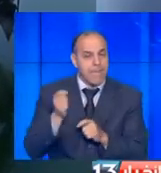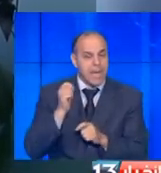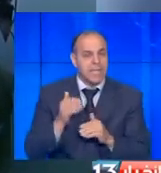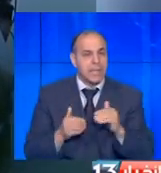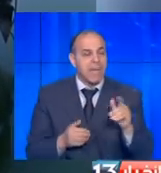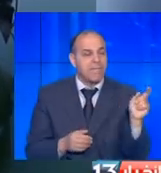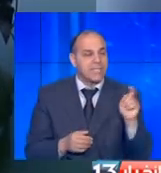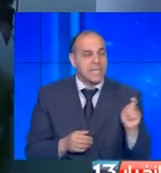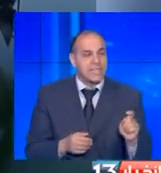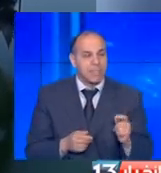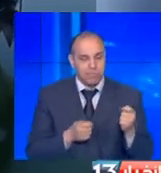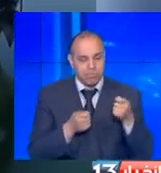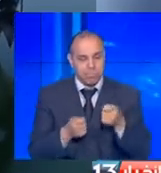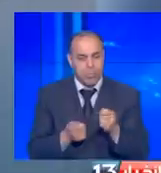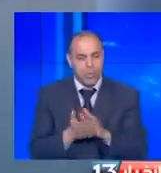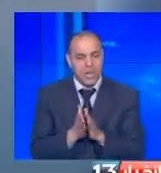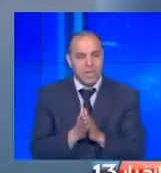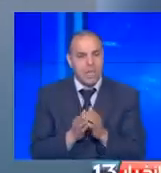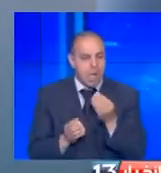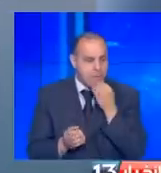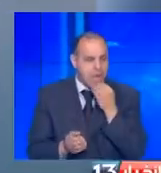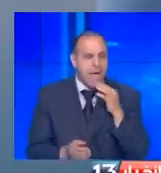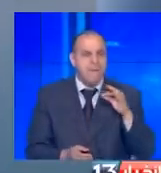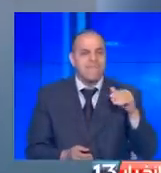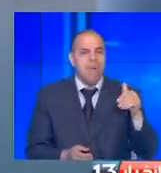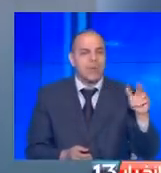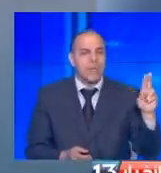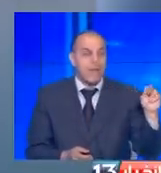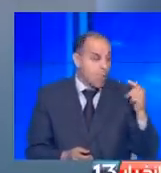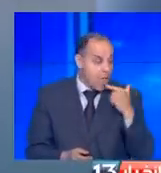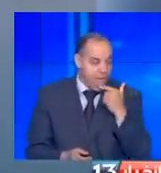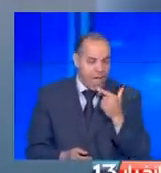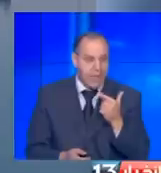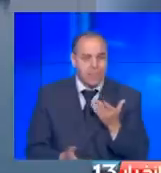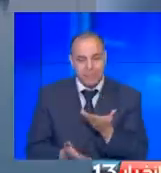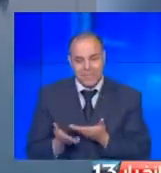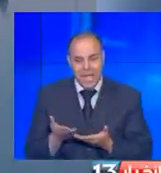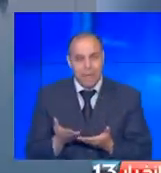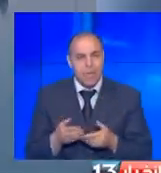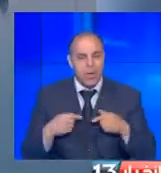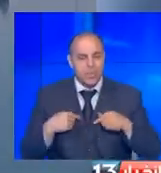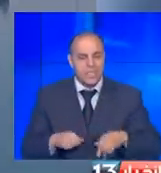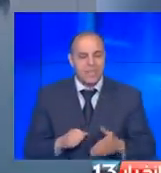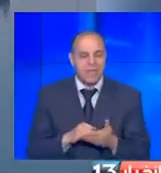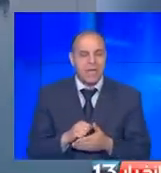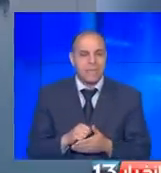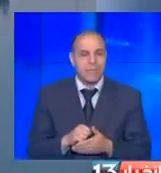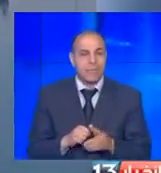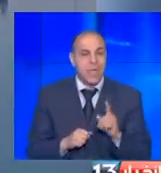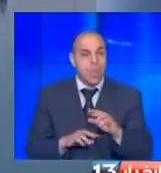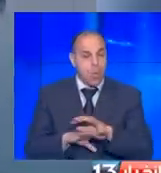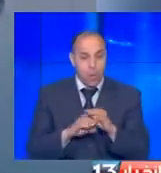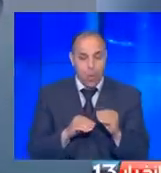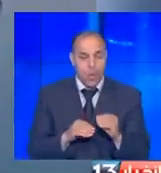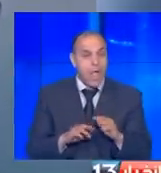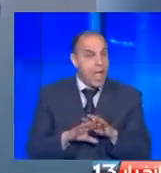التنمويه بجرجيس بتمويل من منظمه الاغذيه والزراعه للامم المتحده وبالتعاون مع وزارة الفلاحة، وبكل